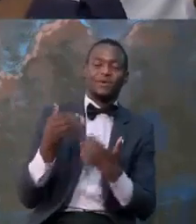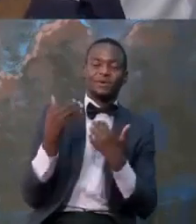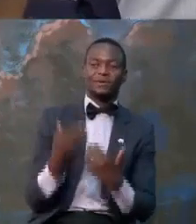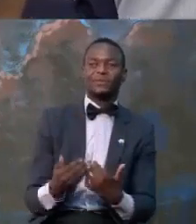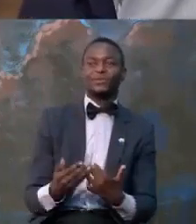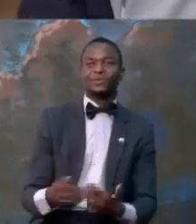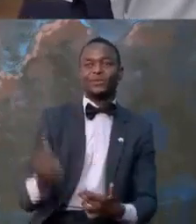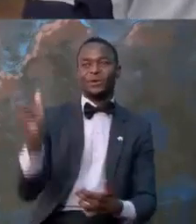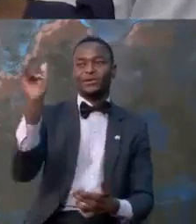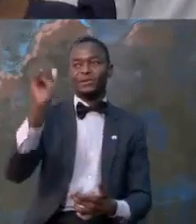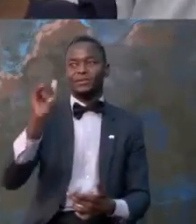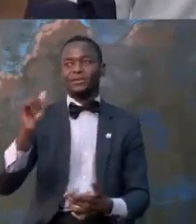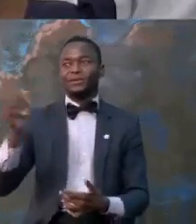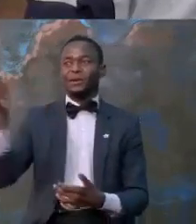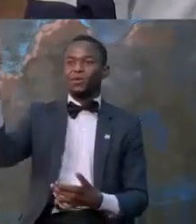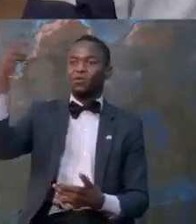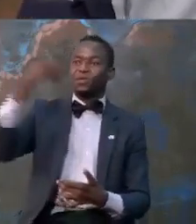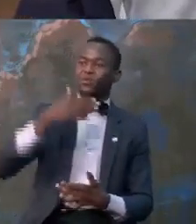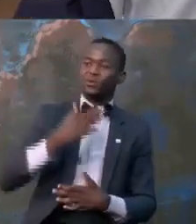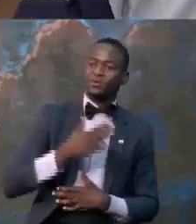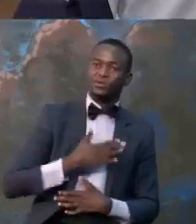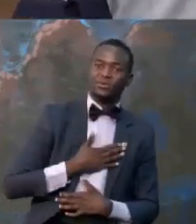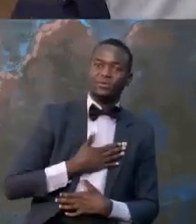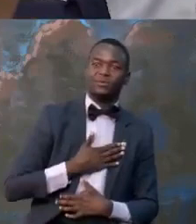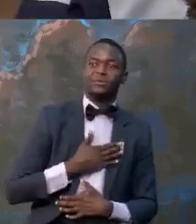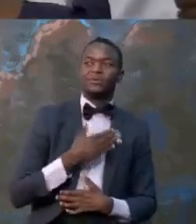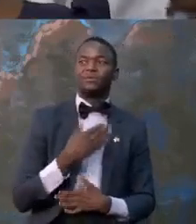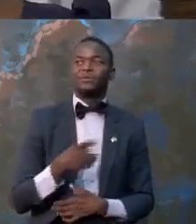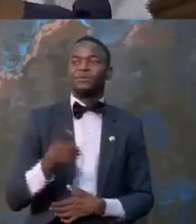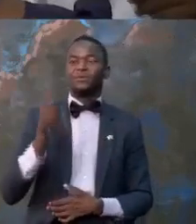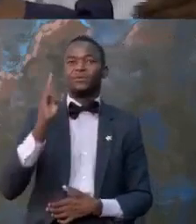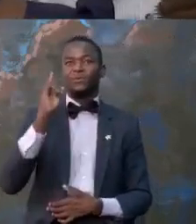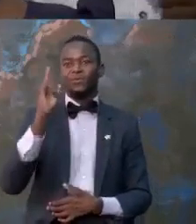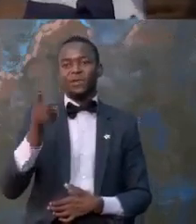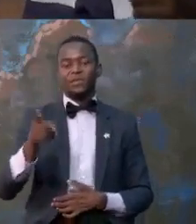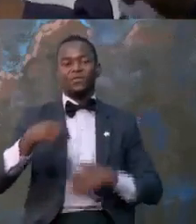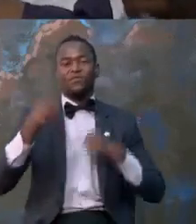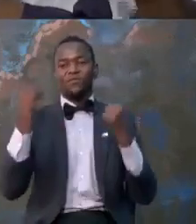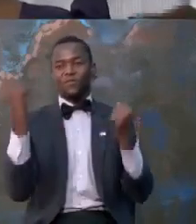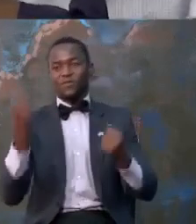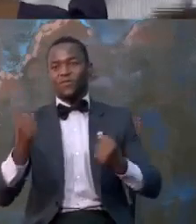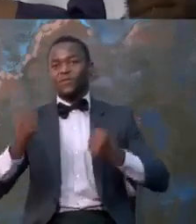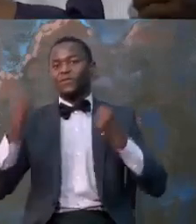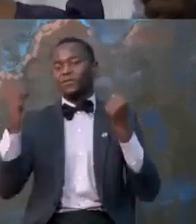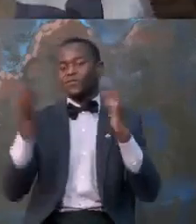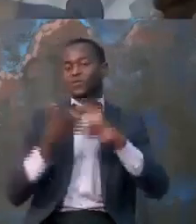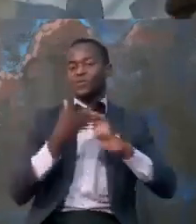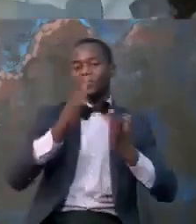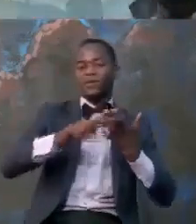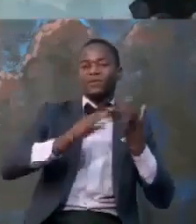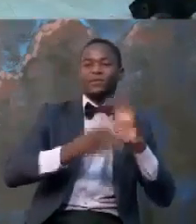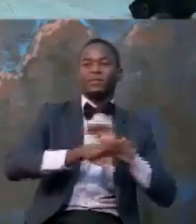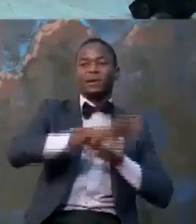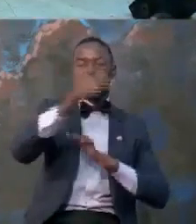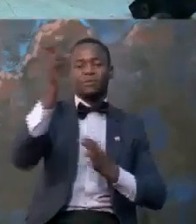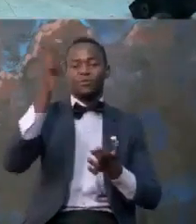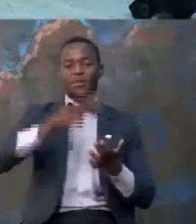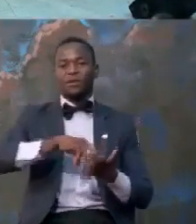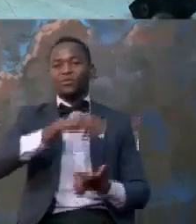Mtoto wa Yese amekuja kwetu, Mungu mwenye nguvu, Mungu wa vyote amekuja